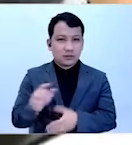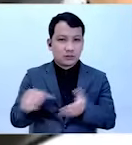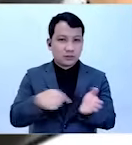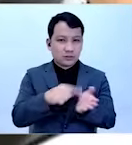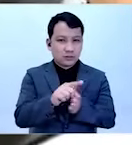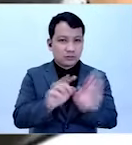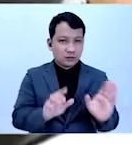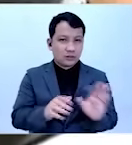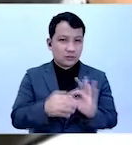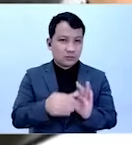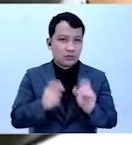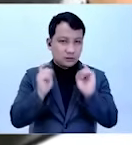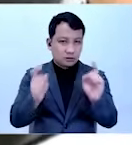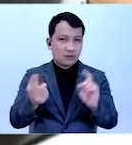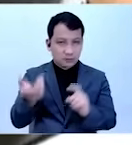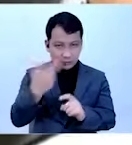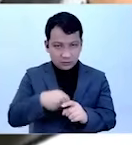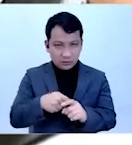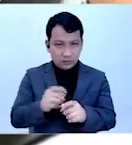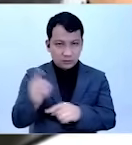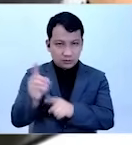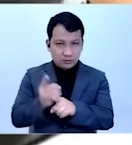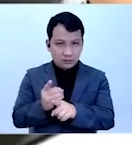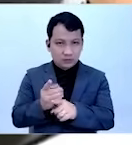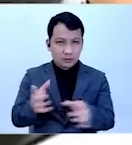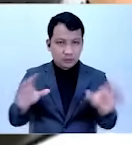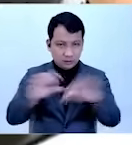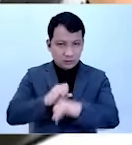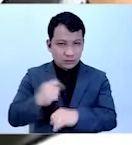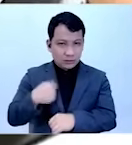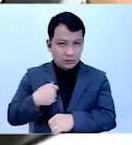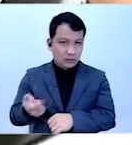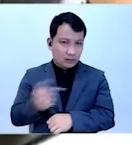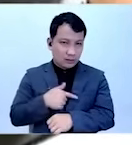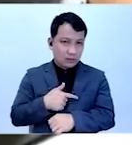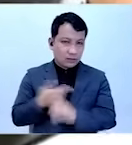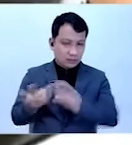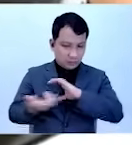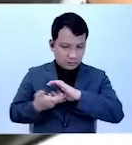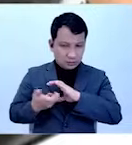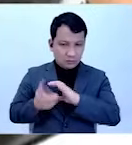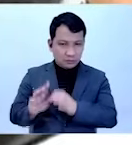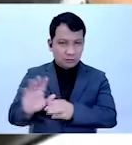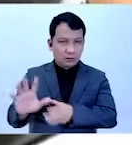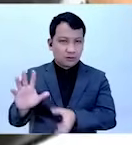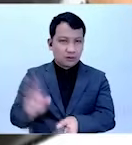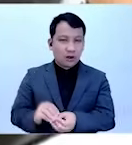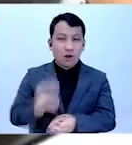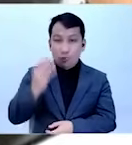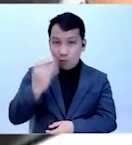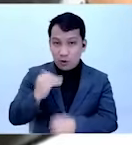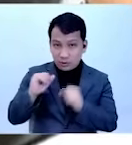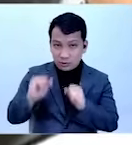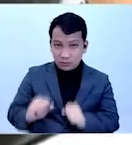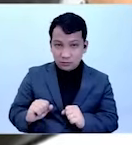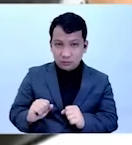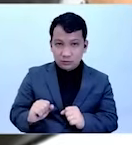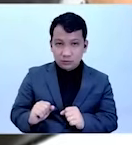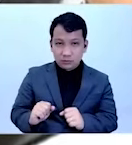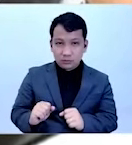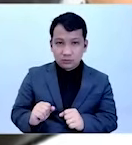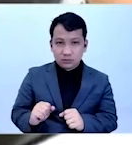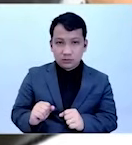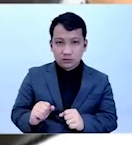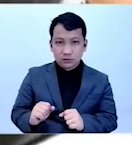namin. Mas maganda kung hanggang December para makabawi-bawi din kami, pati customer namin. Kasi possible na yung